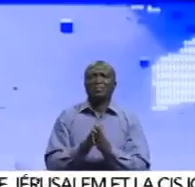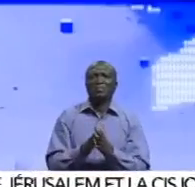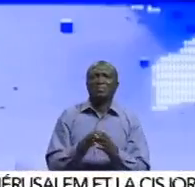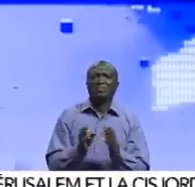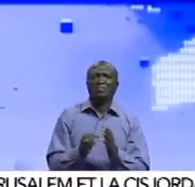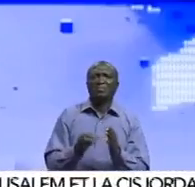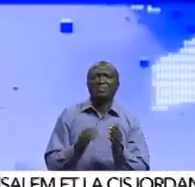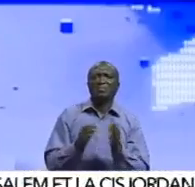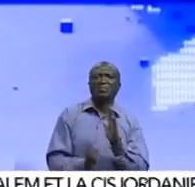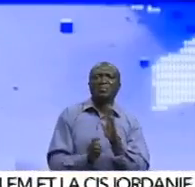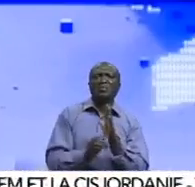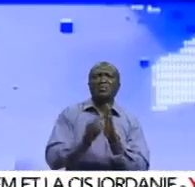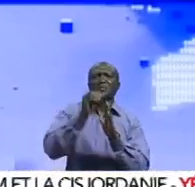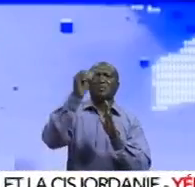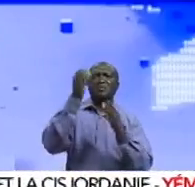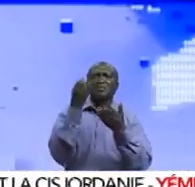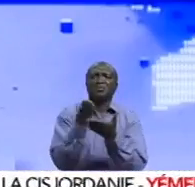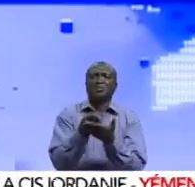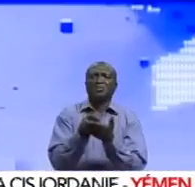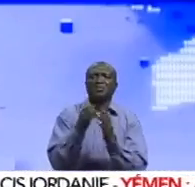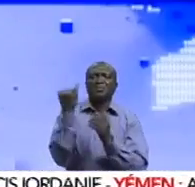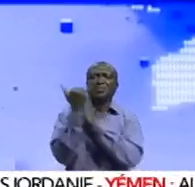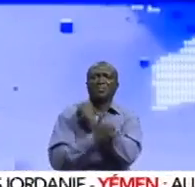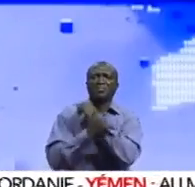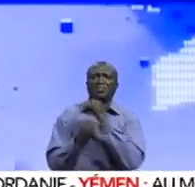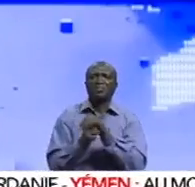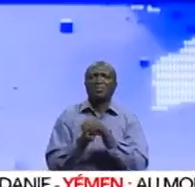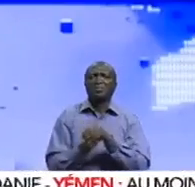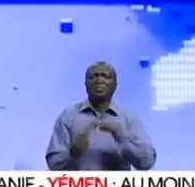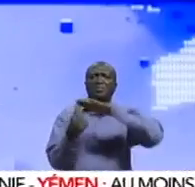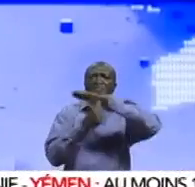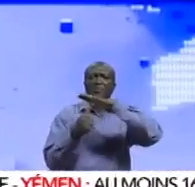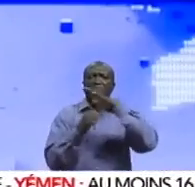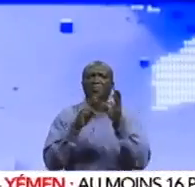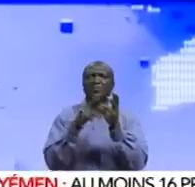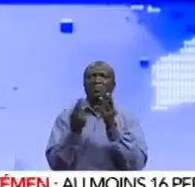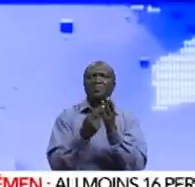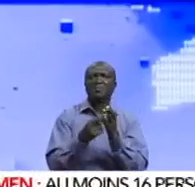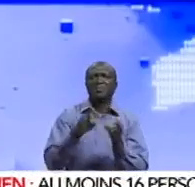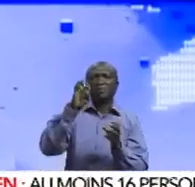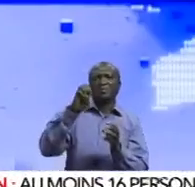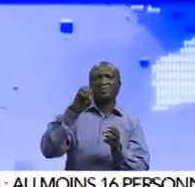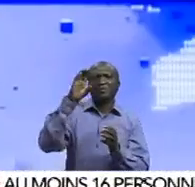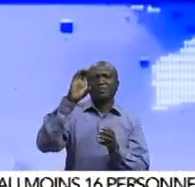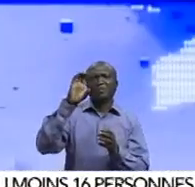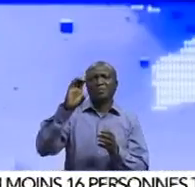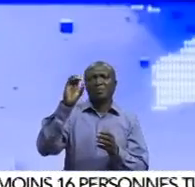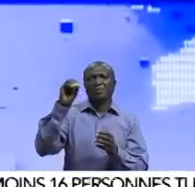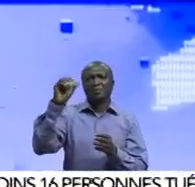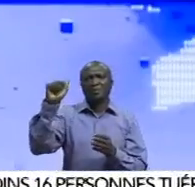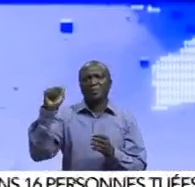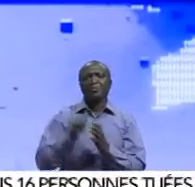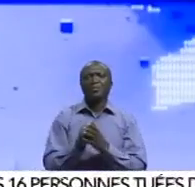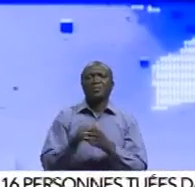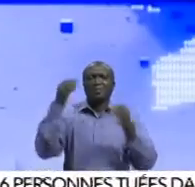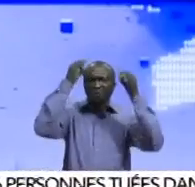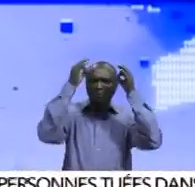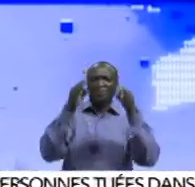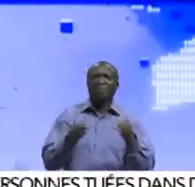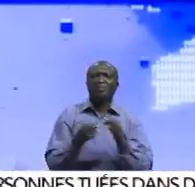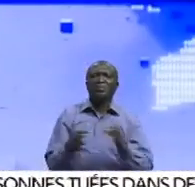croissance économique c'est ce qu'ont compris les pays de la sous-région regroupés au sein de l'ekoa à cet effet les différents acteurs ont décidé de